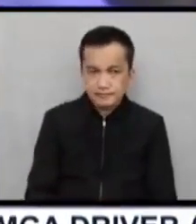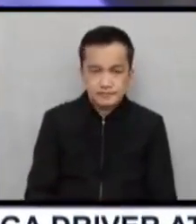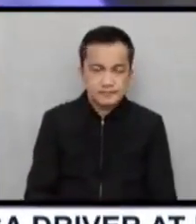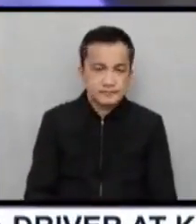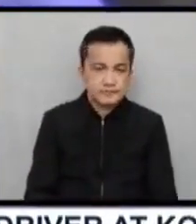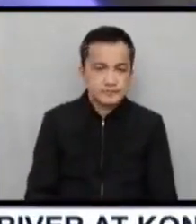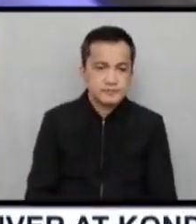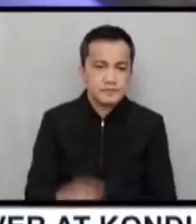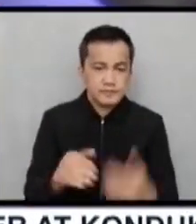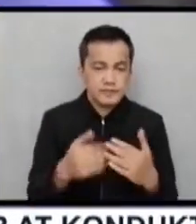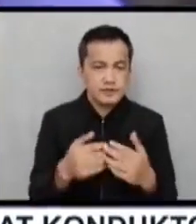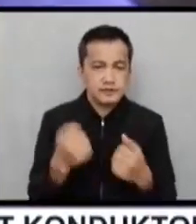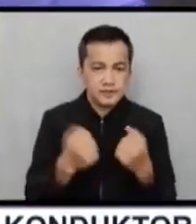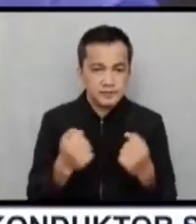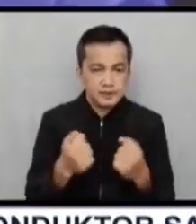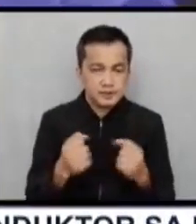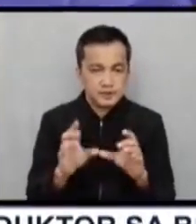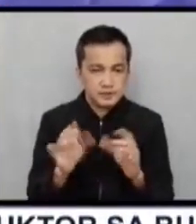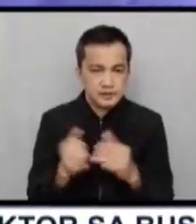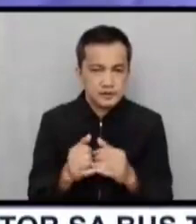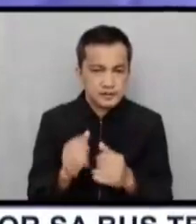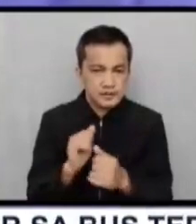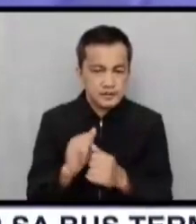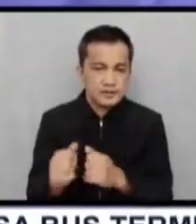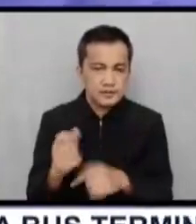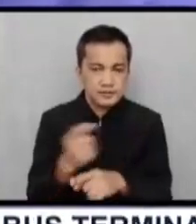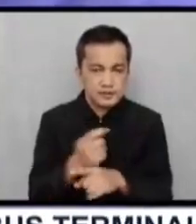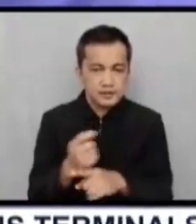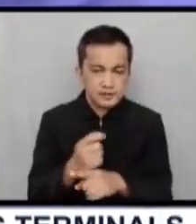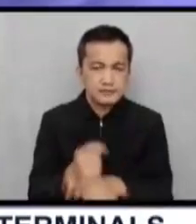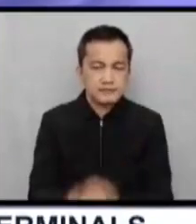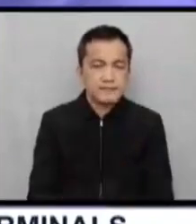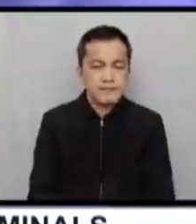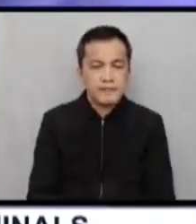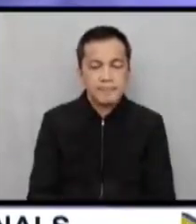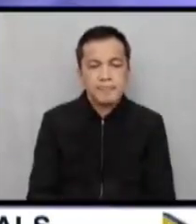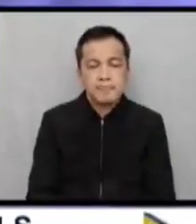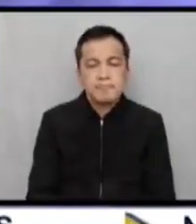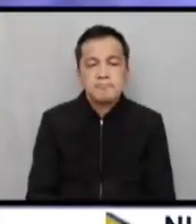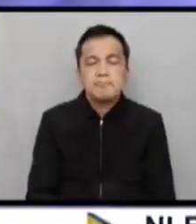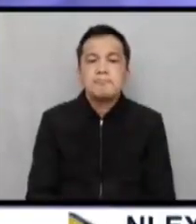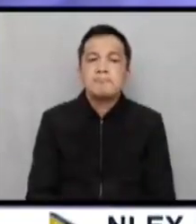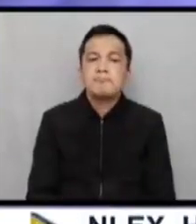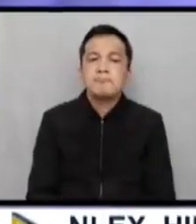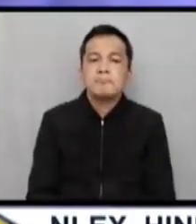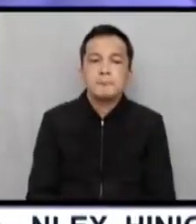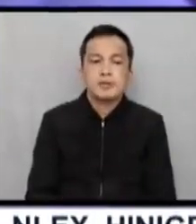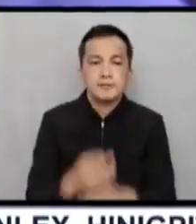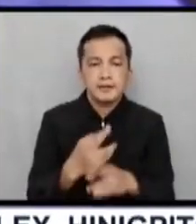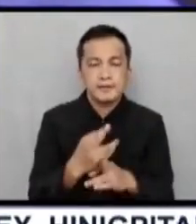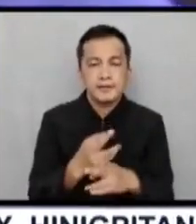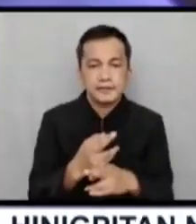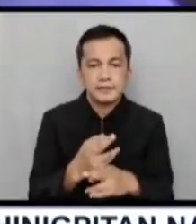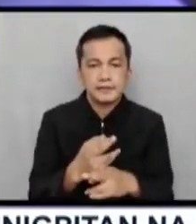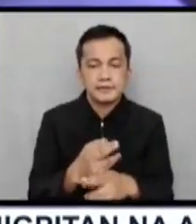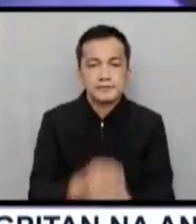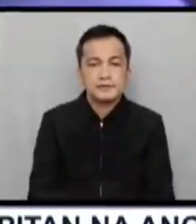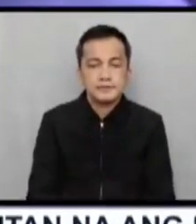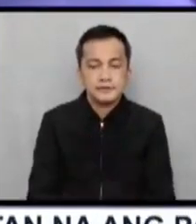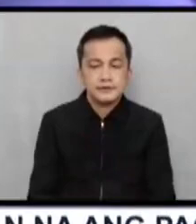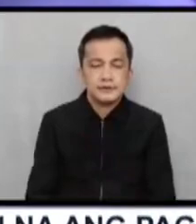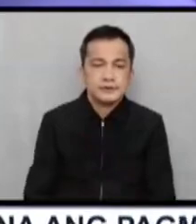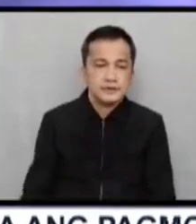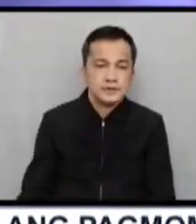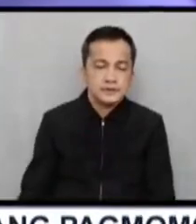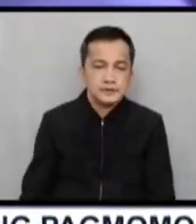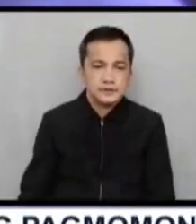kumpanya. Dumadaan po ng mga training yan. Doon naman sa maintenance, hindi naman peak